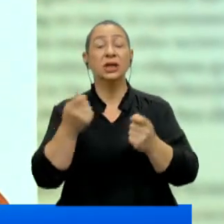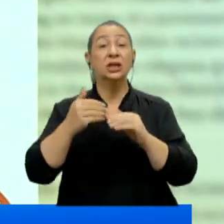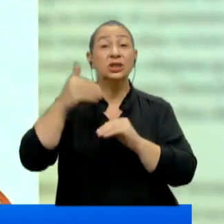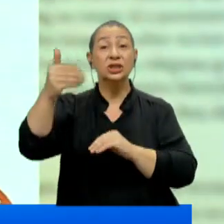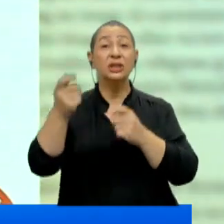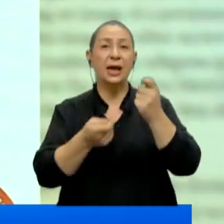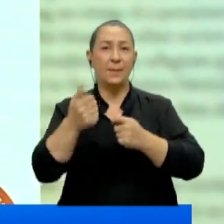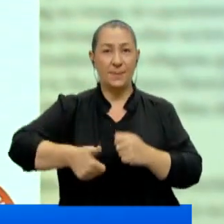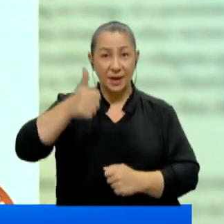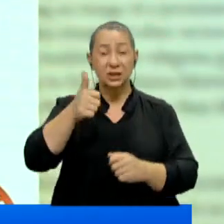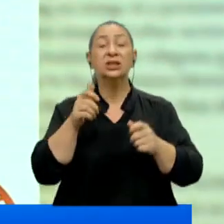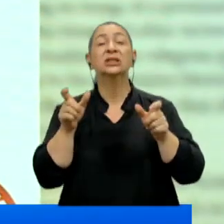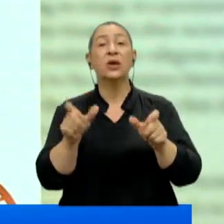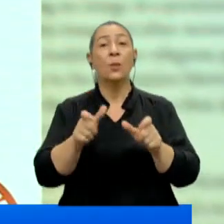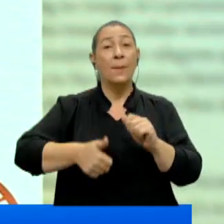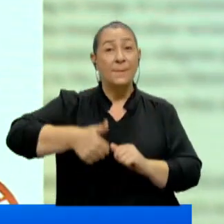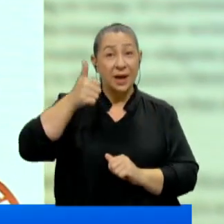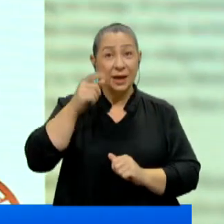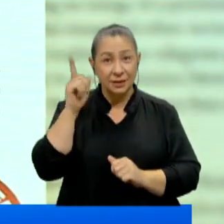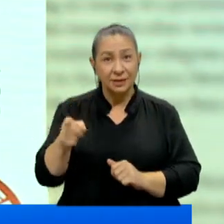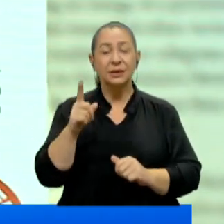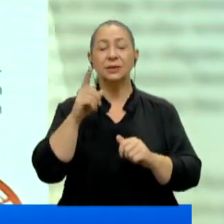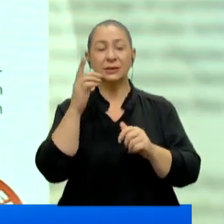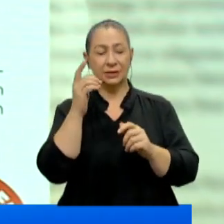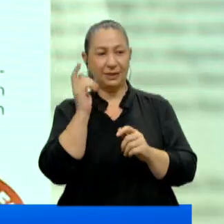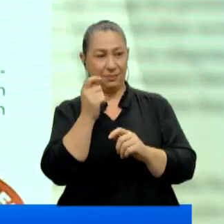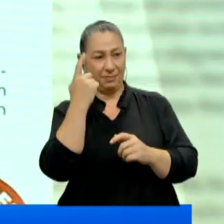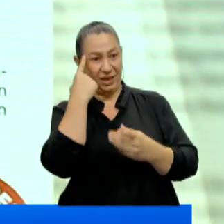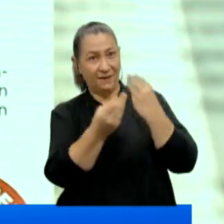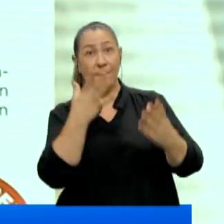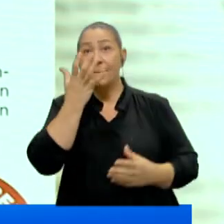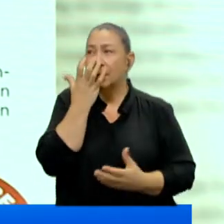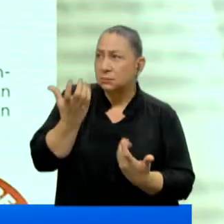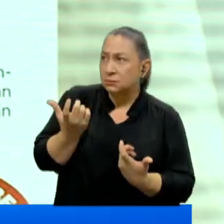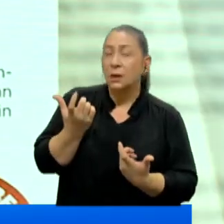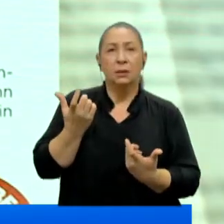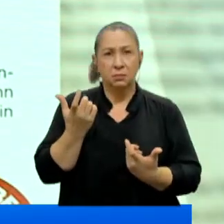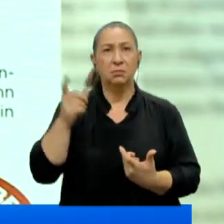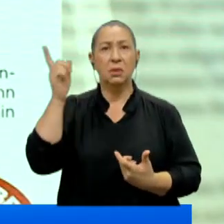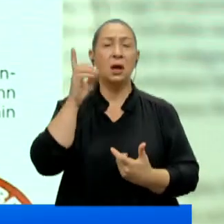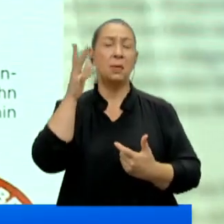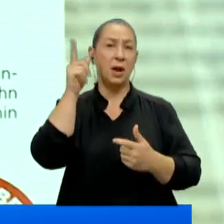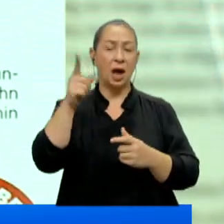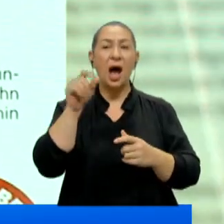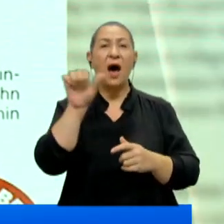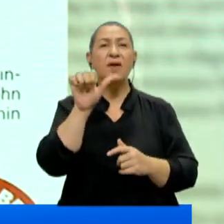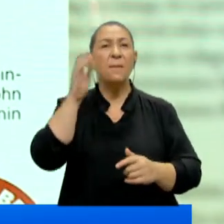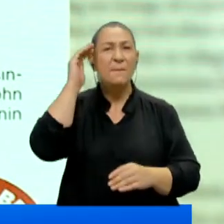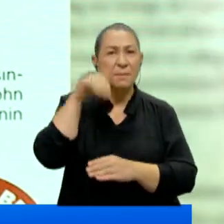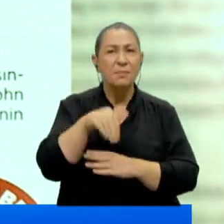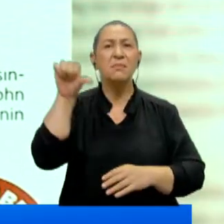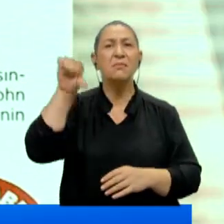Bakanı Blinken ve Savunma Bakanı Austin'in de Temsilciler Meclisi'ne bilgi vermesi beklenirken Pentagon Afganistan'daki